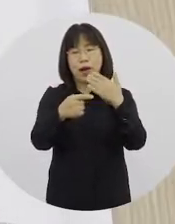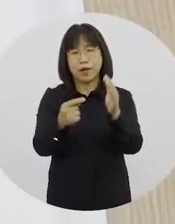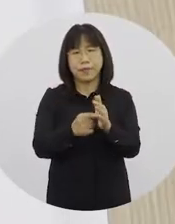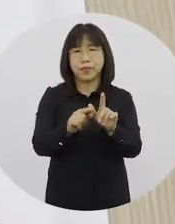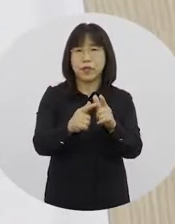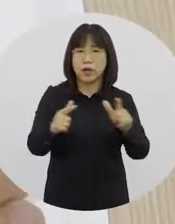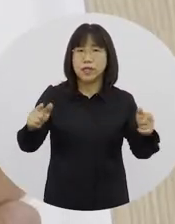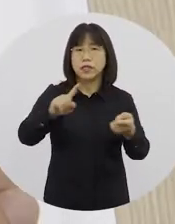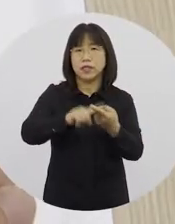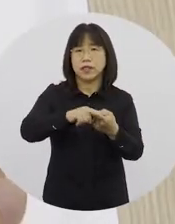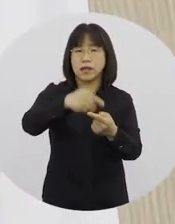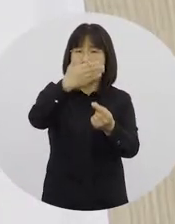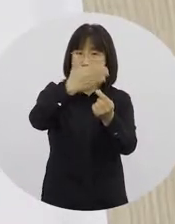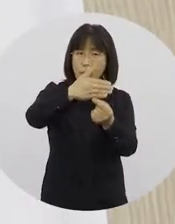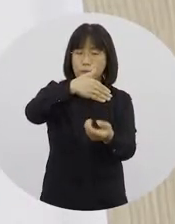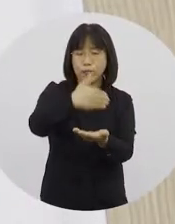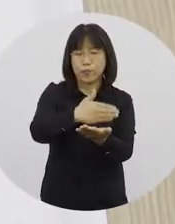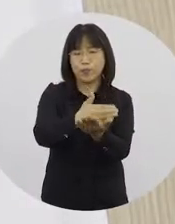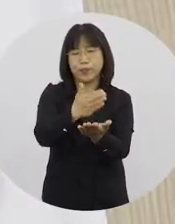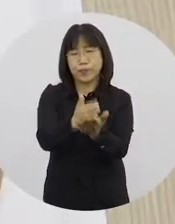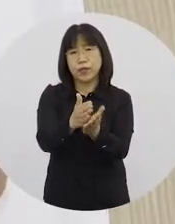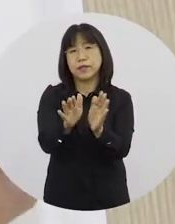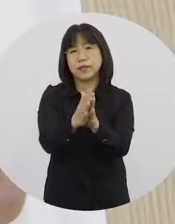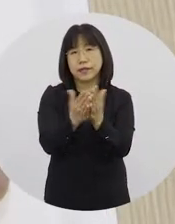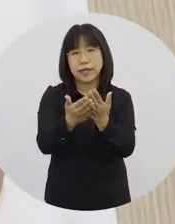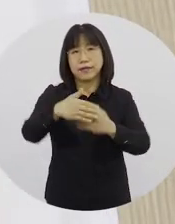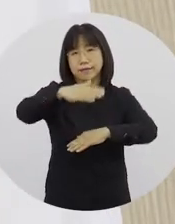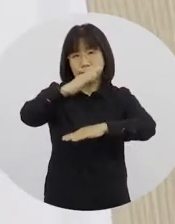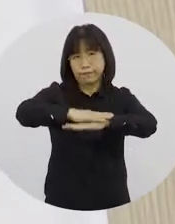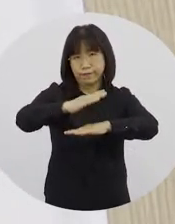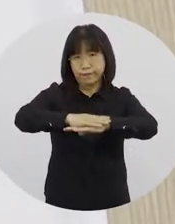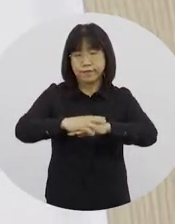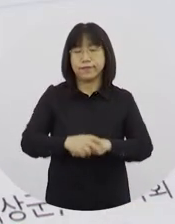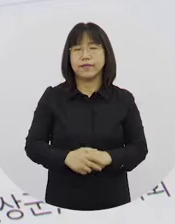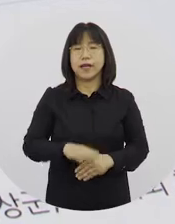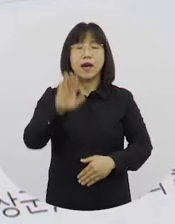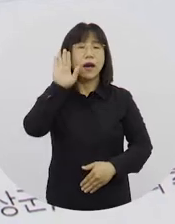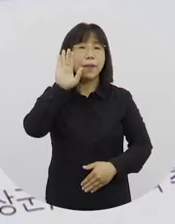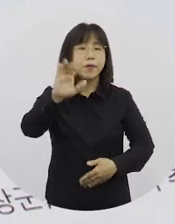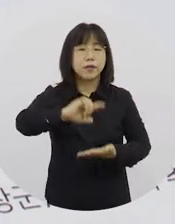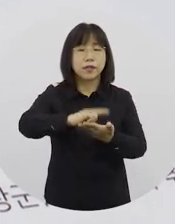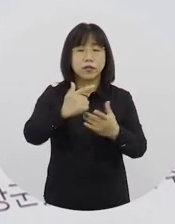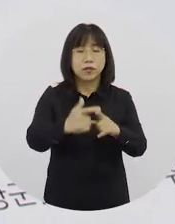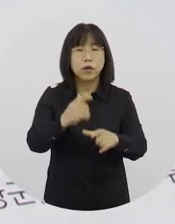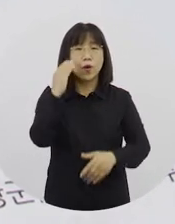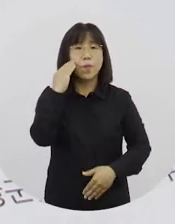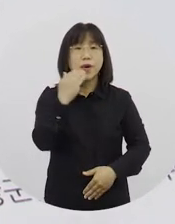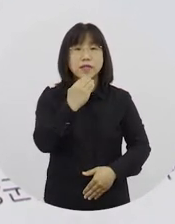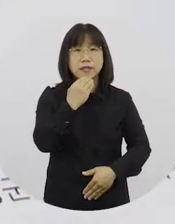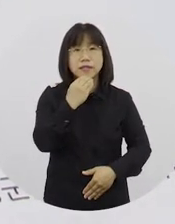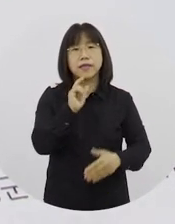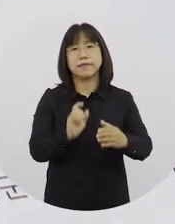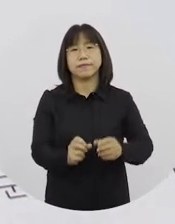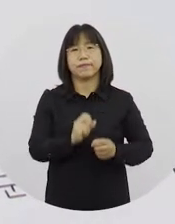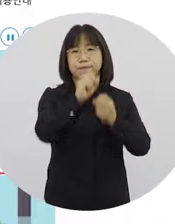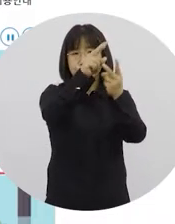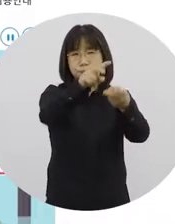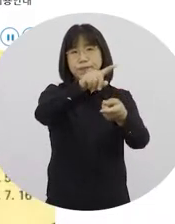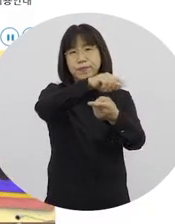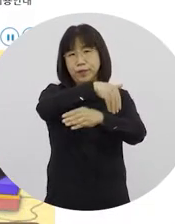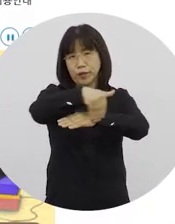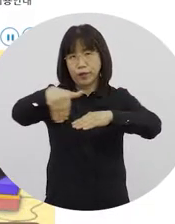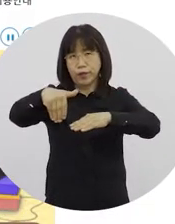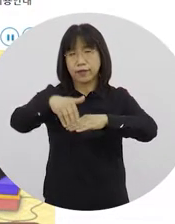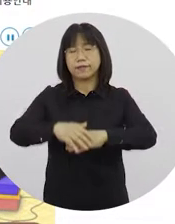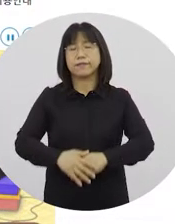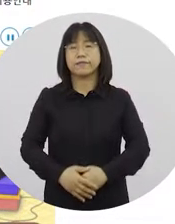등 9개 분야로 분류해 수록했습니다. 제작된 책자는 향후 강서구청 홈페이지에도 게재해 누구나 볼 수 있게